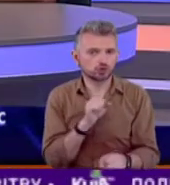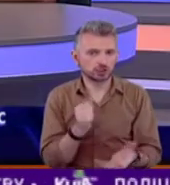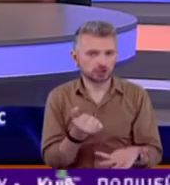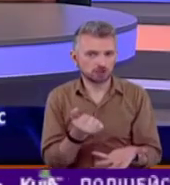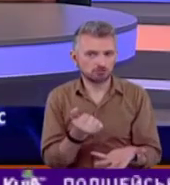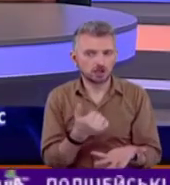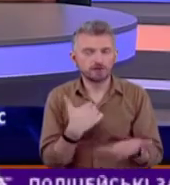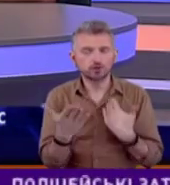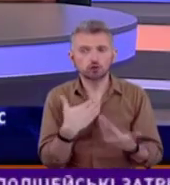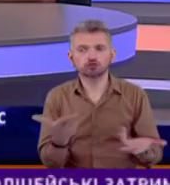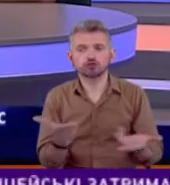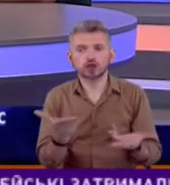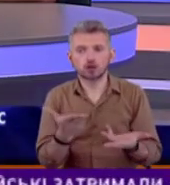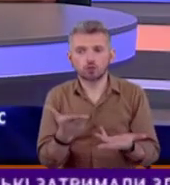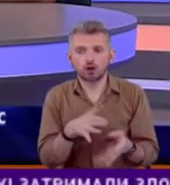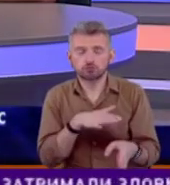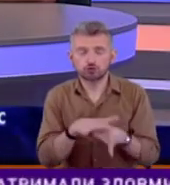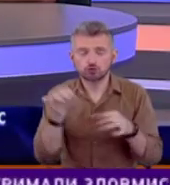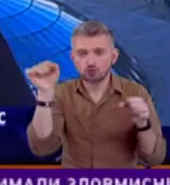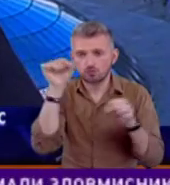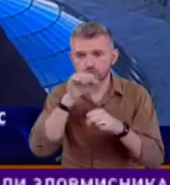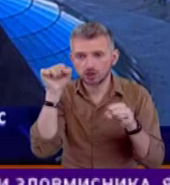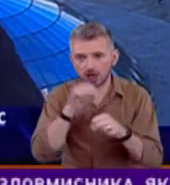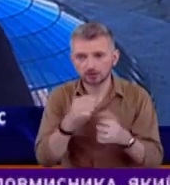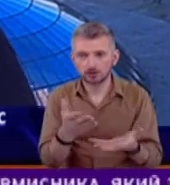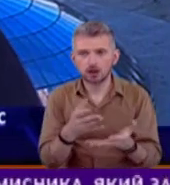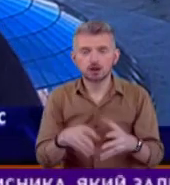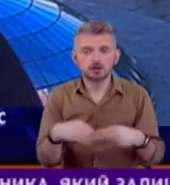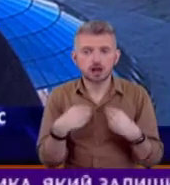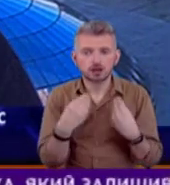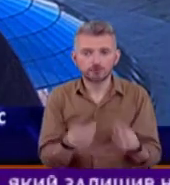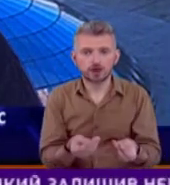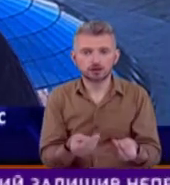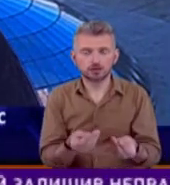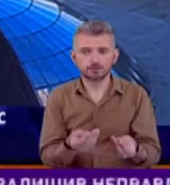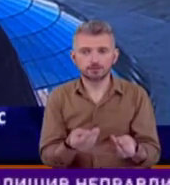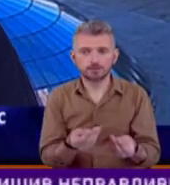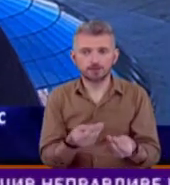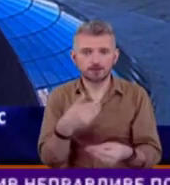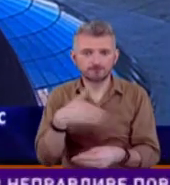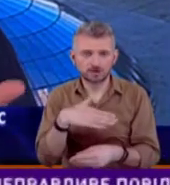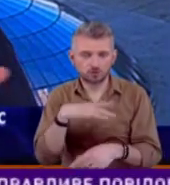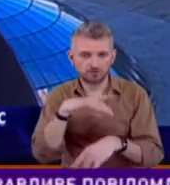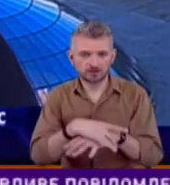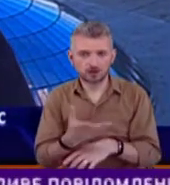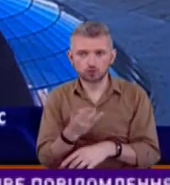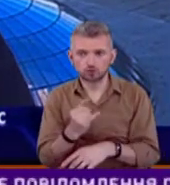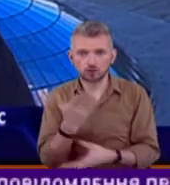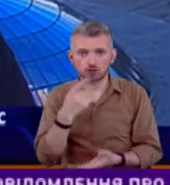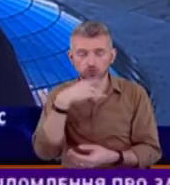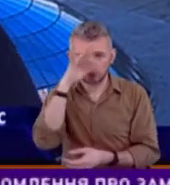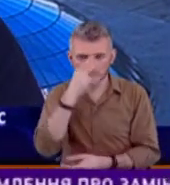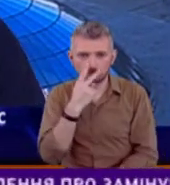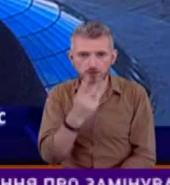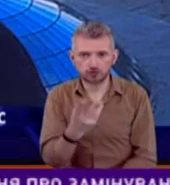да. Відносно якого абсолютно бред надавати відеофіксацію. Її немає. Ну, якщо поліція